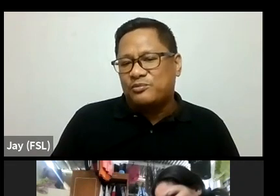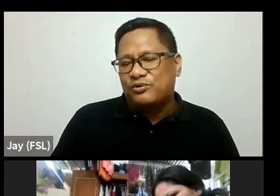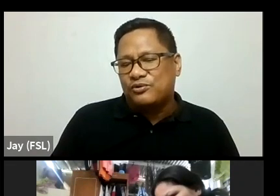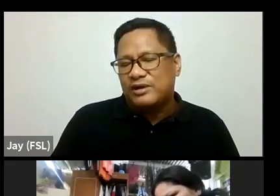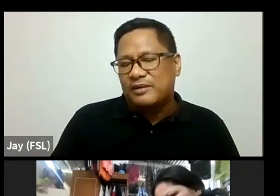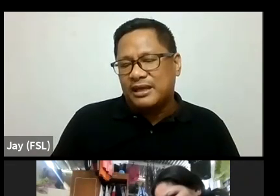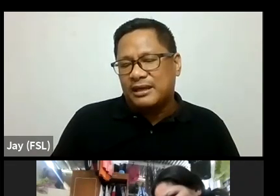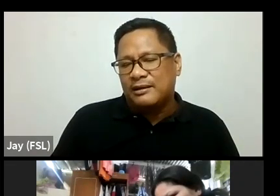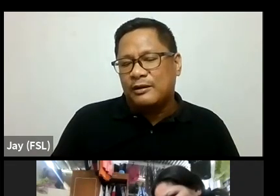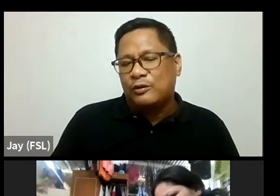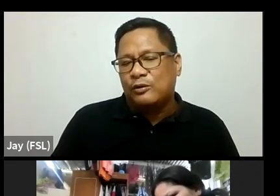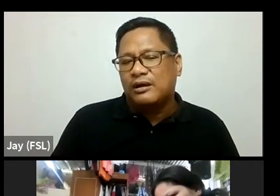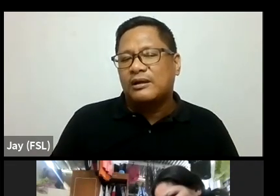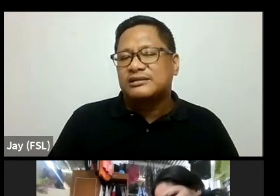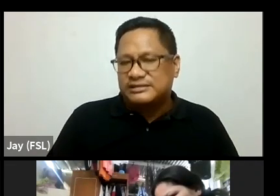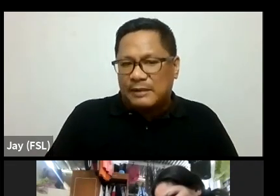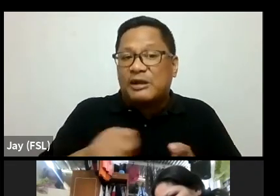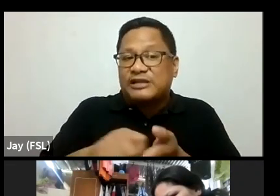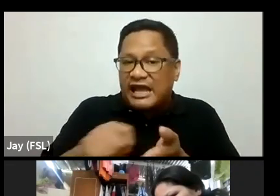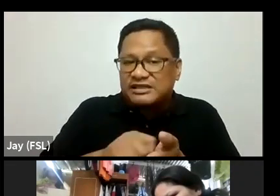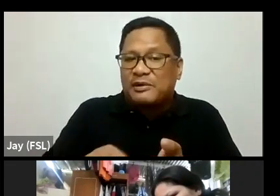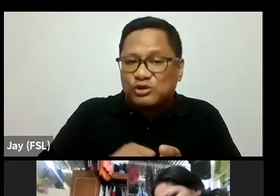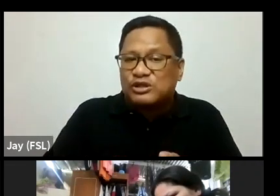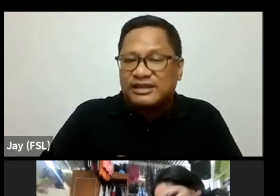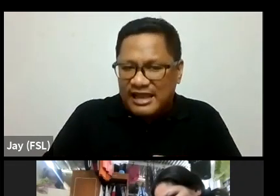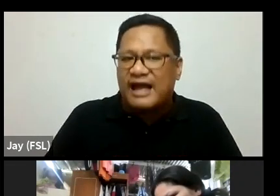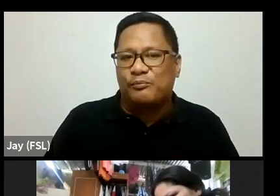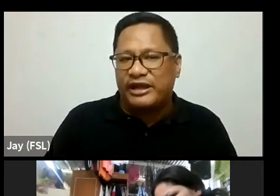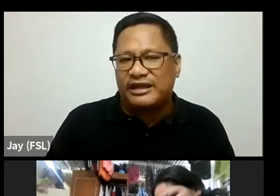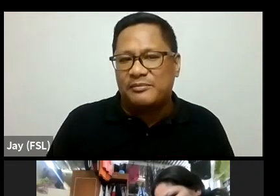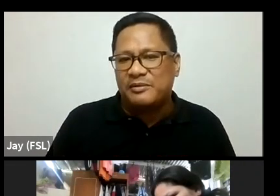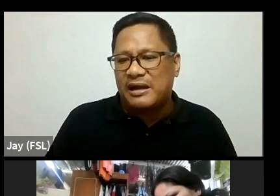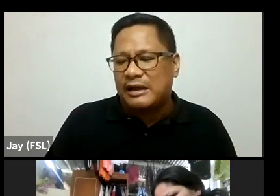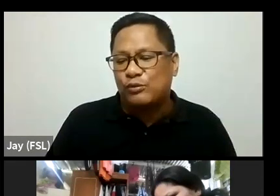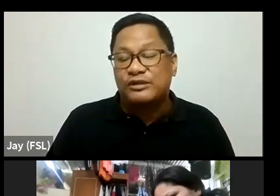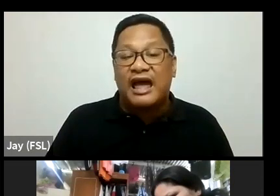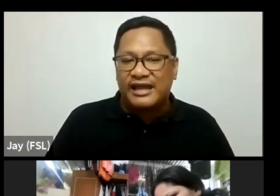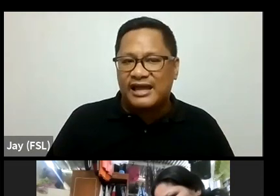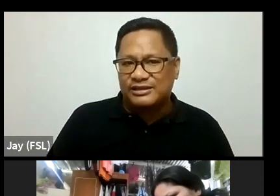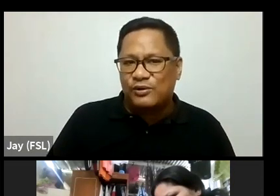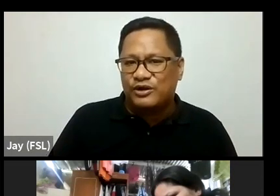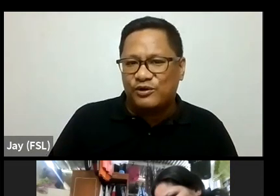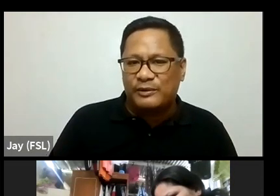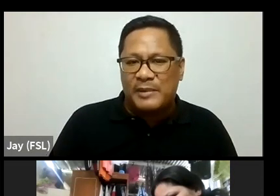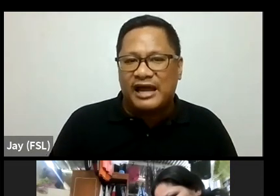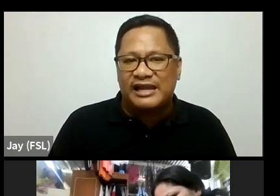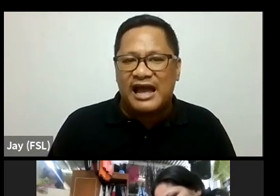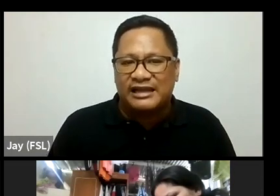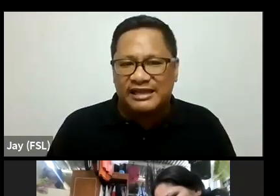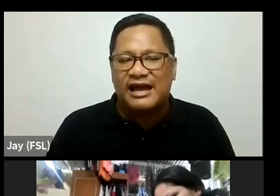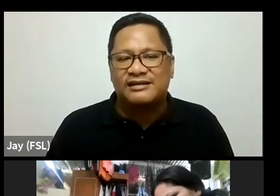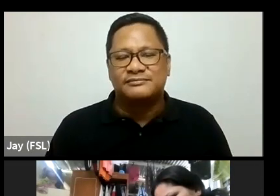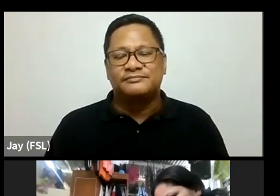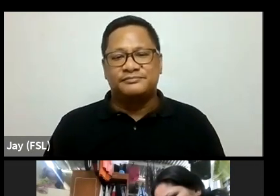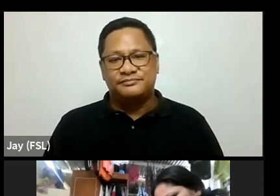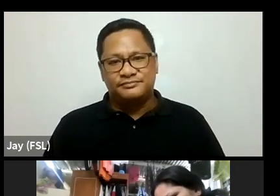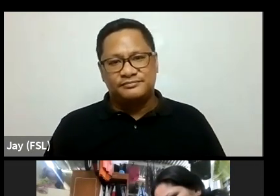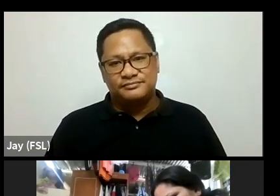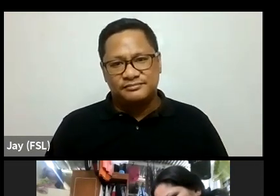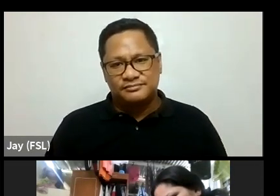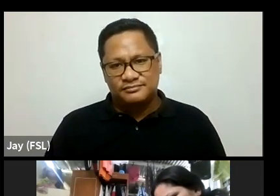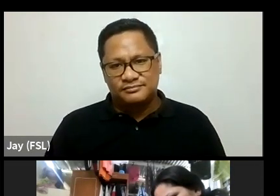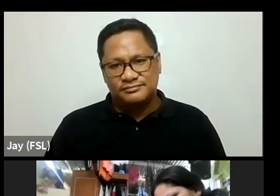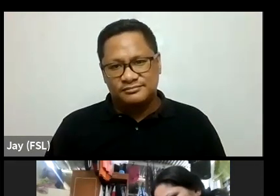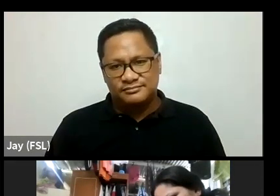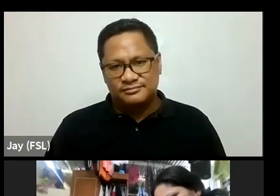paano, meron po kaming, kahit sa pagsusulat lang, pwede kami mag-iugnayan kung ano yung kailangan nila.